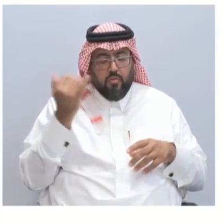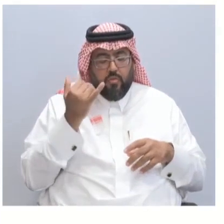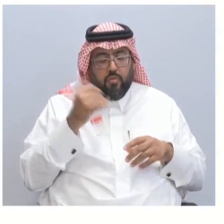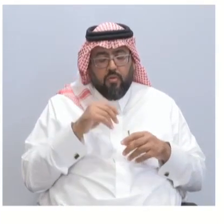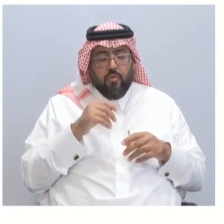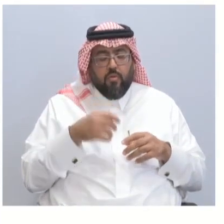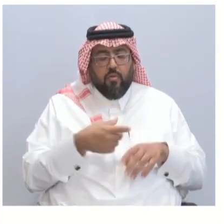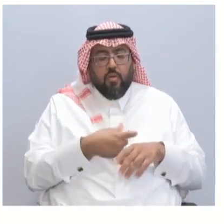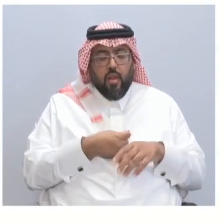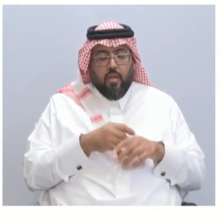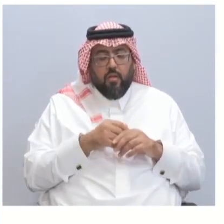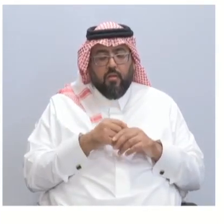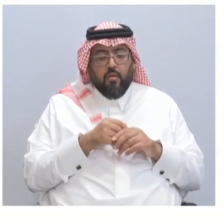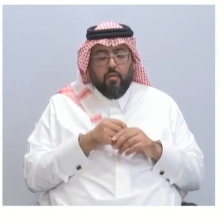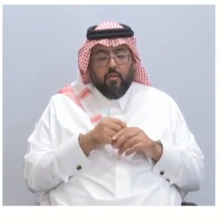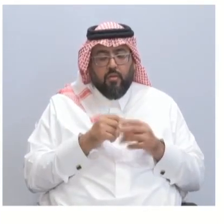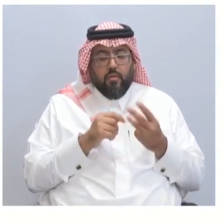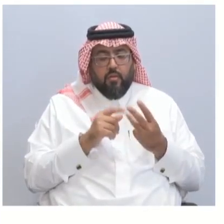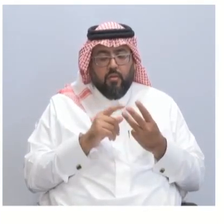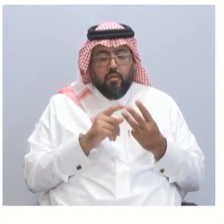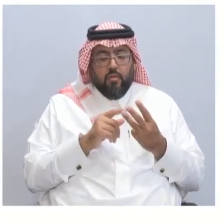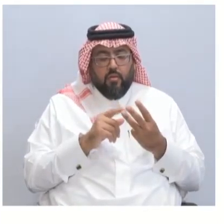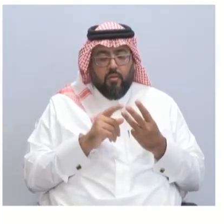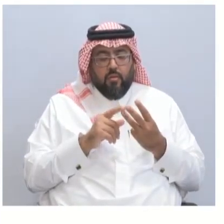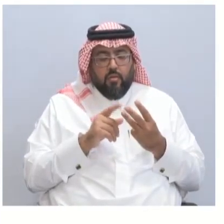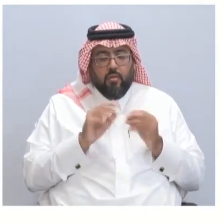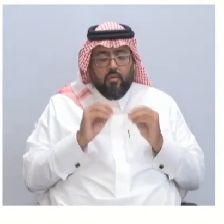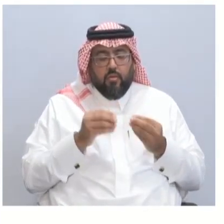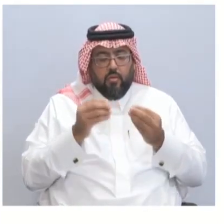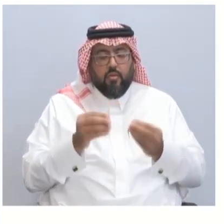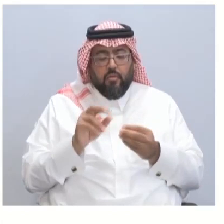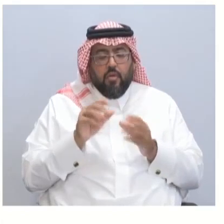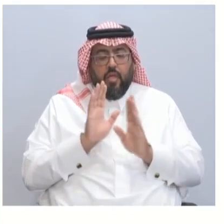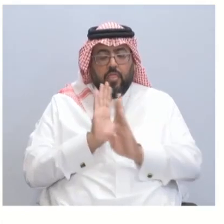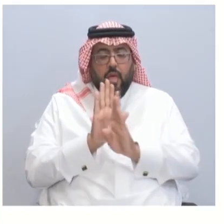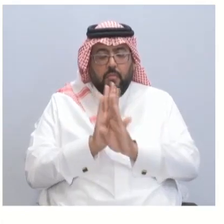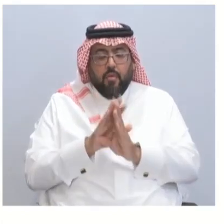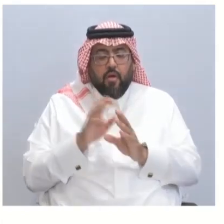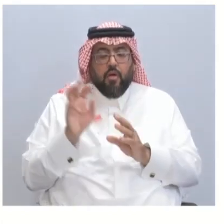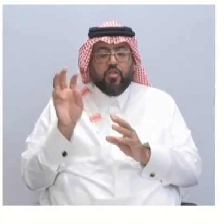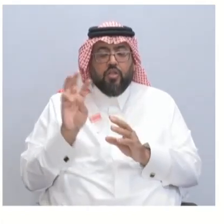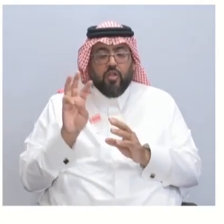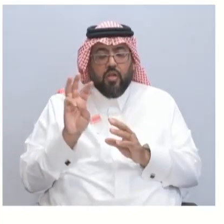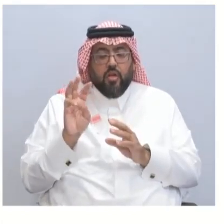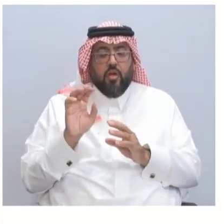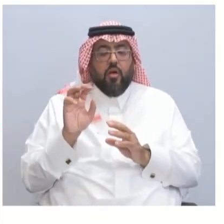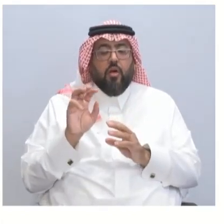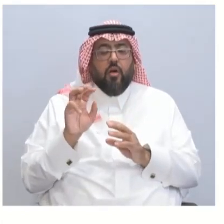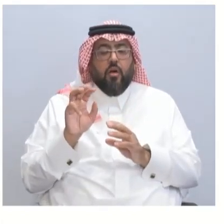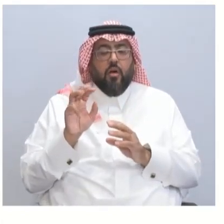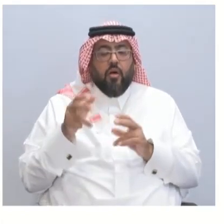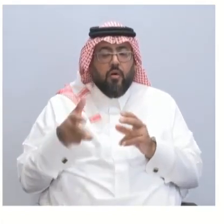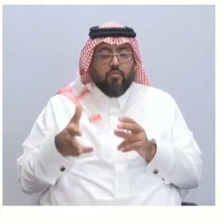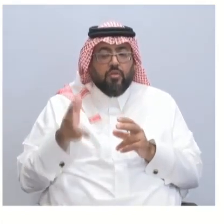اثنين من اهم الخطوات تقديم الدعم للمشروعات المتخصصه تقديم